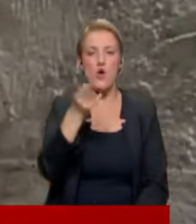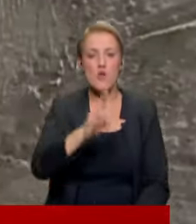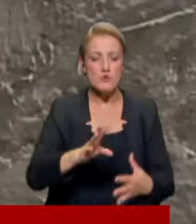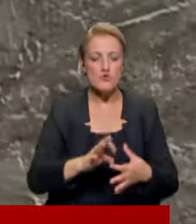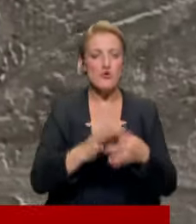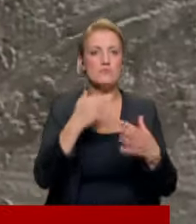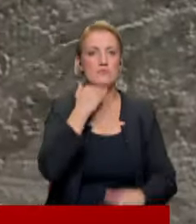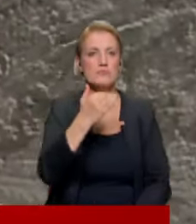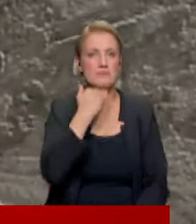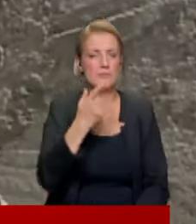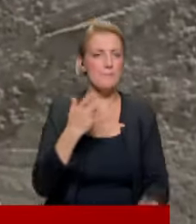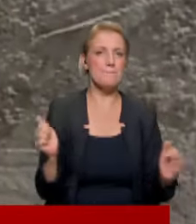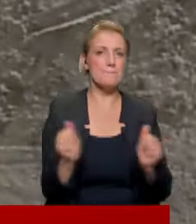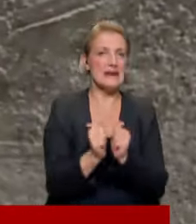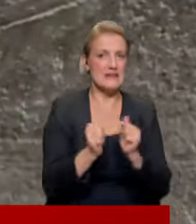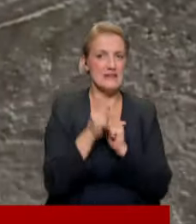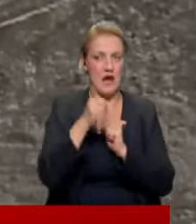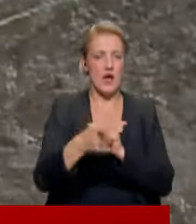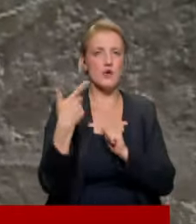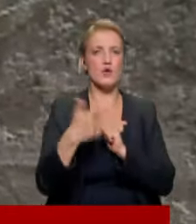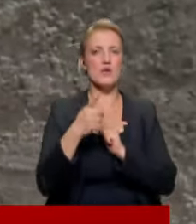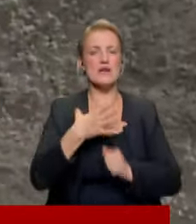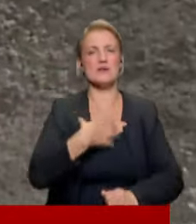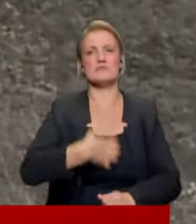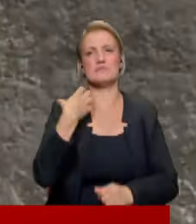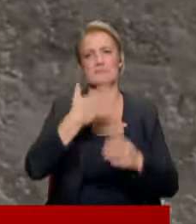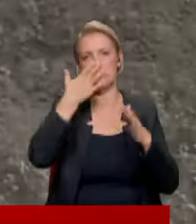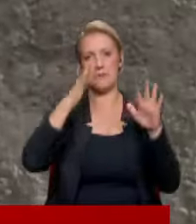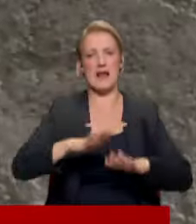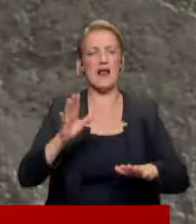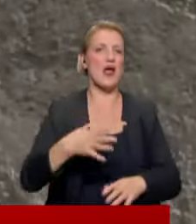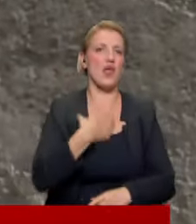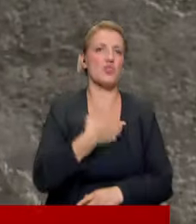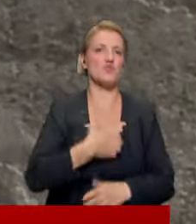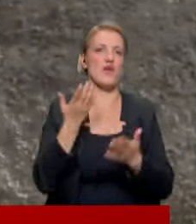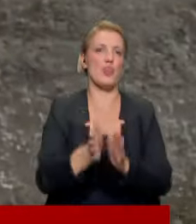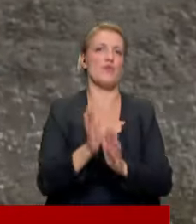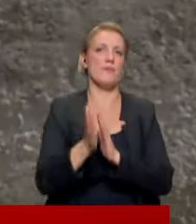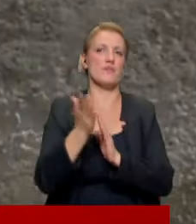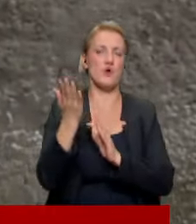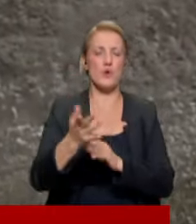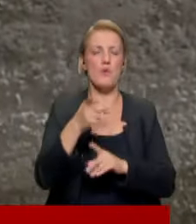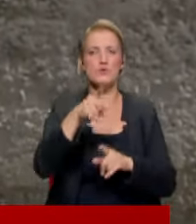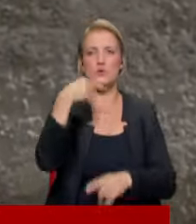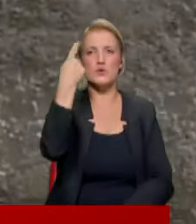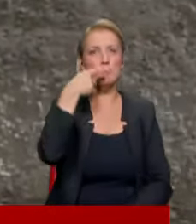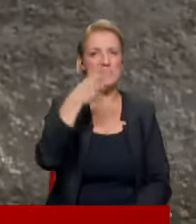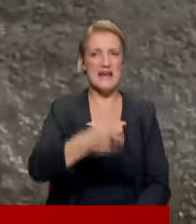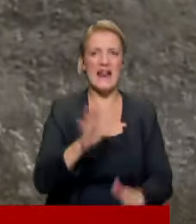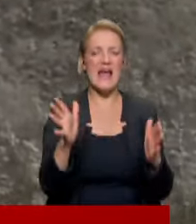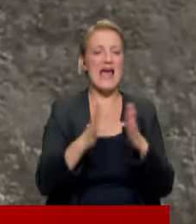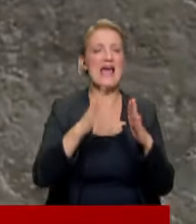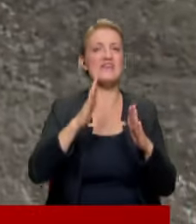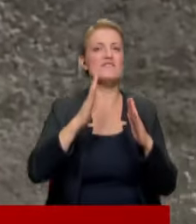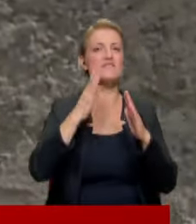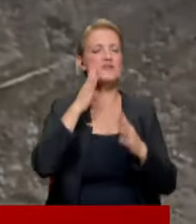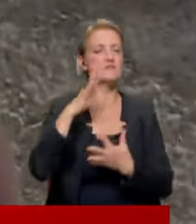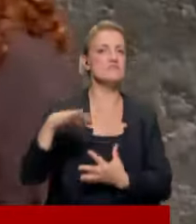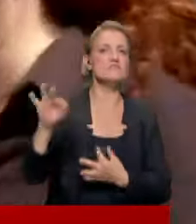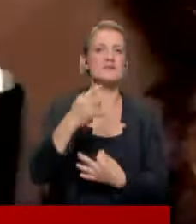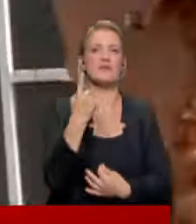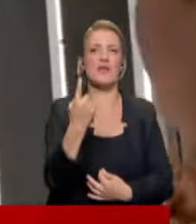çözülememesi le birlikte köyde Tedirgin bekleyiş ve endişe devam ediyor işte bu yüzden ev Sakinleri